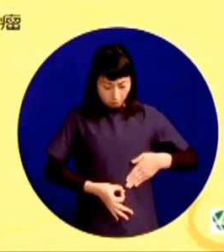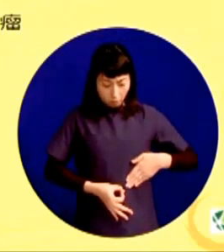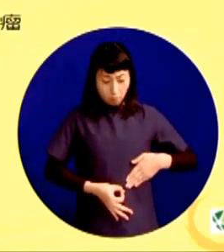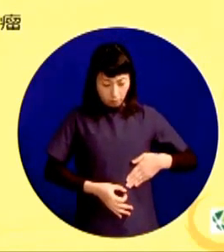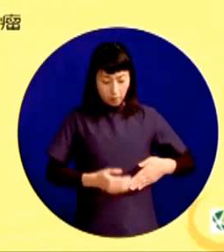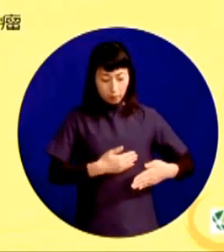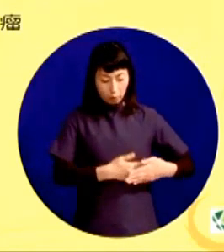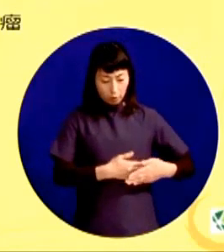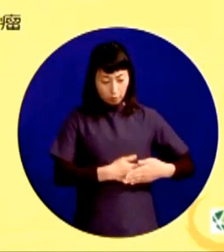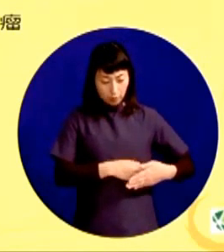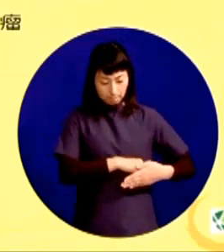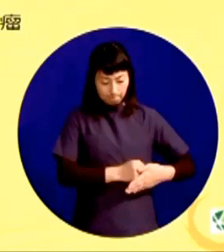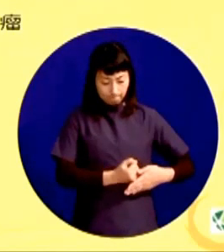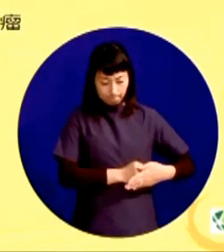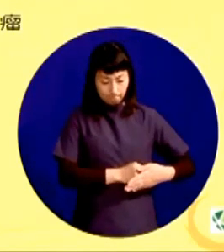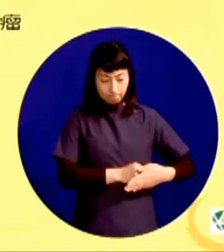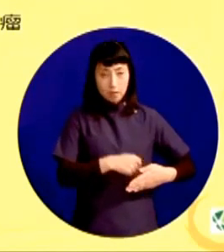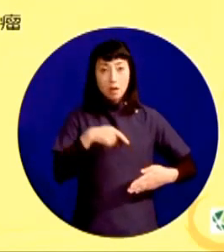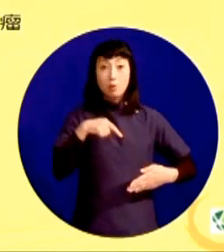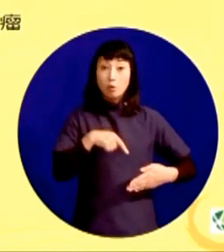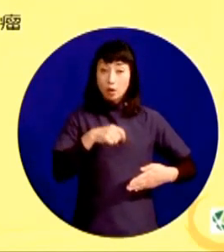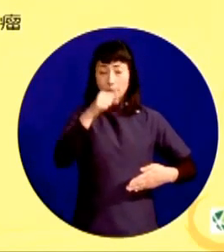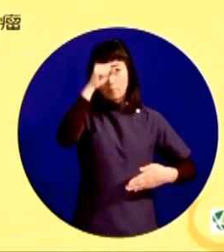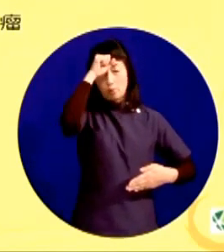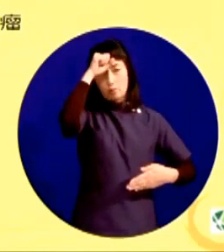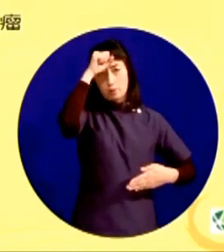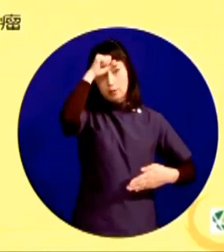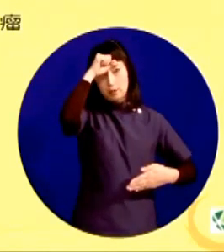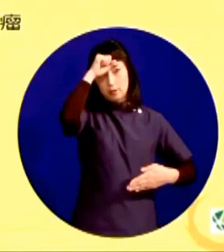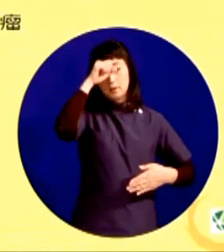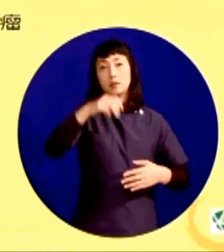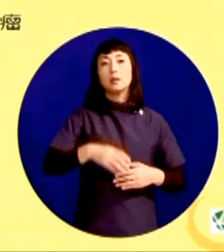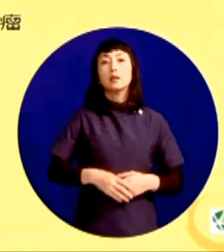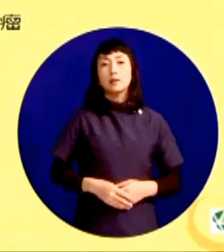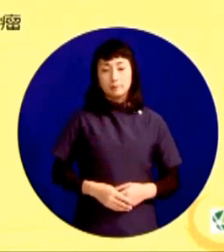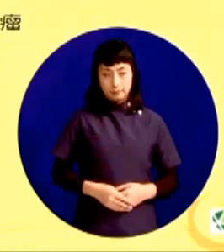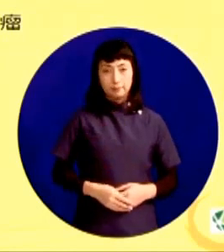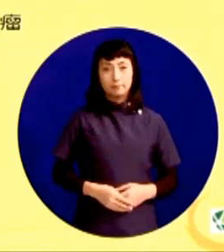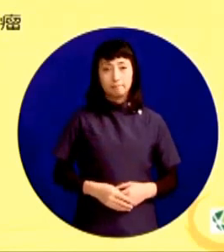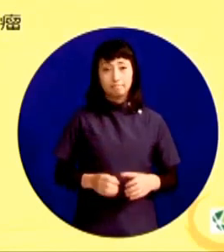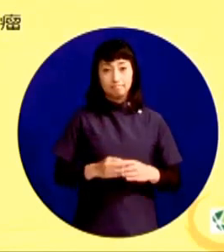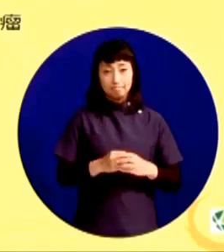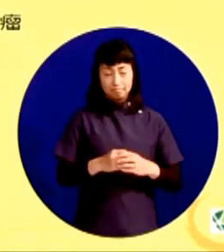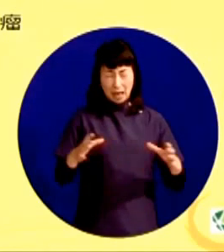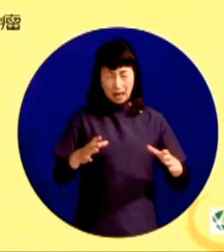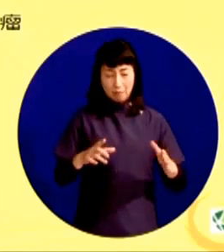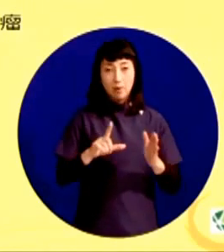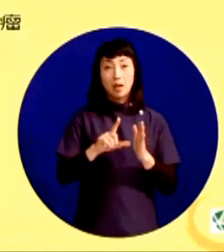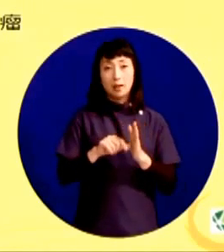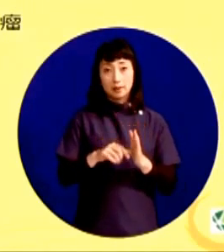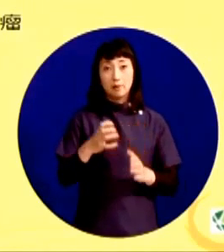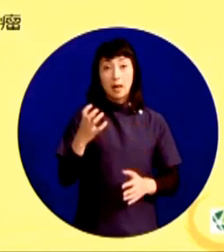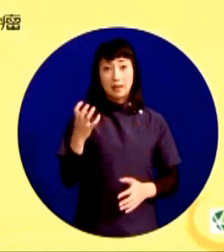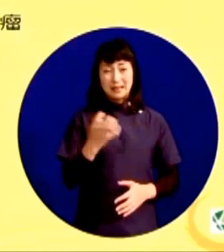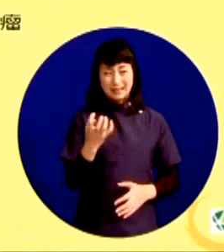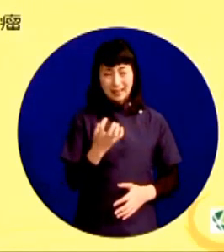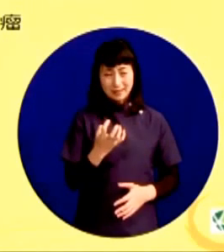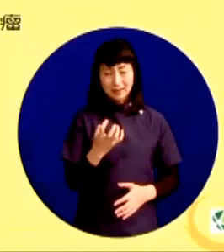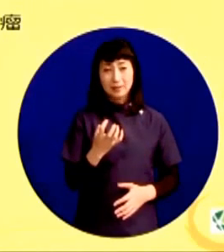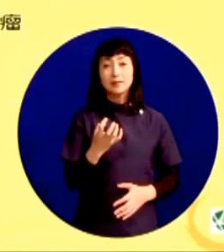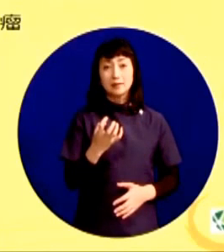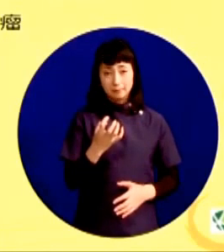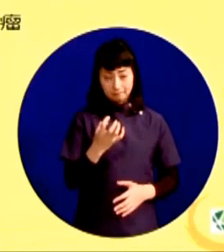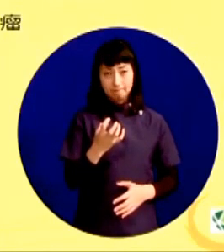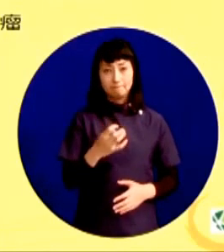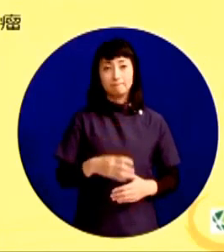しこりがあれば動脈瘤の可能性が高いです破裂すると強い痛みが出ますがそれまで